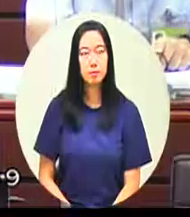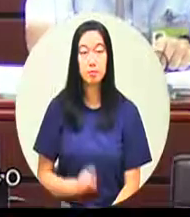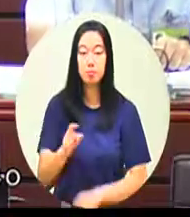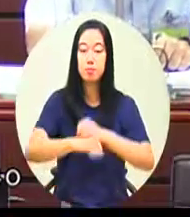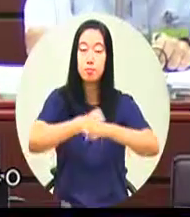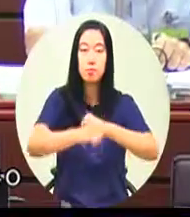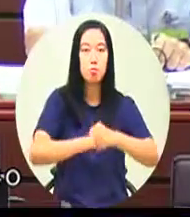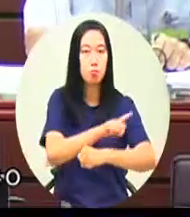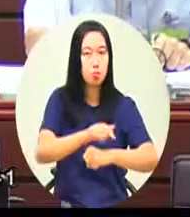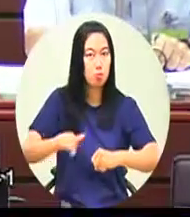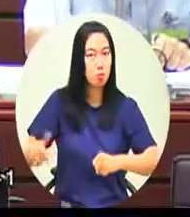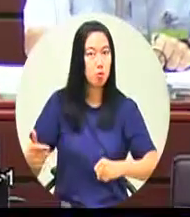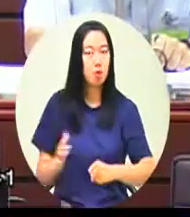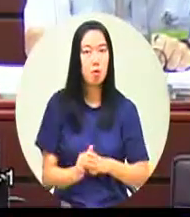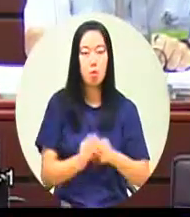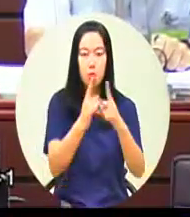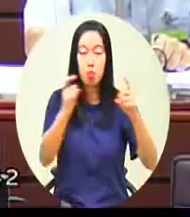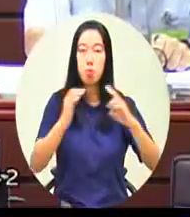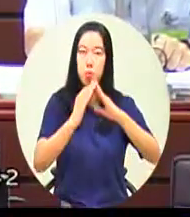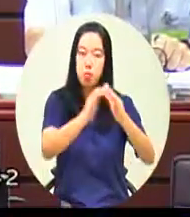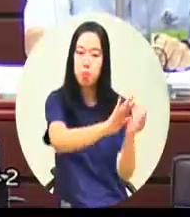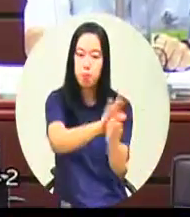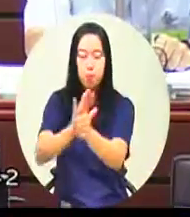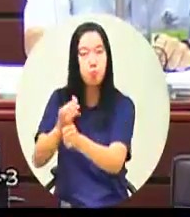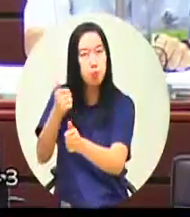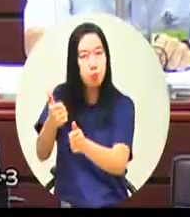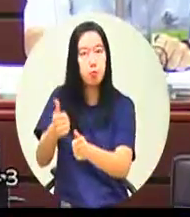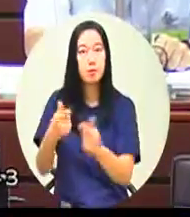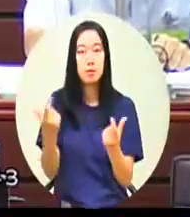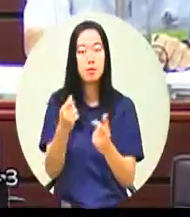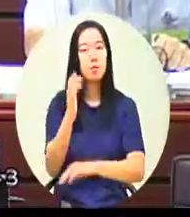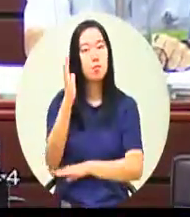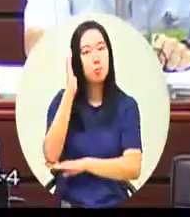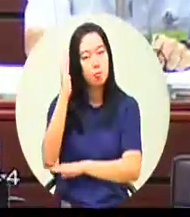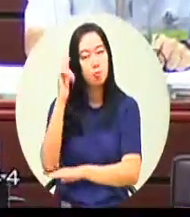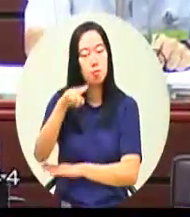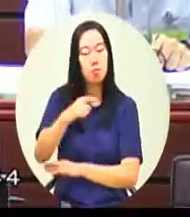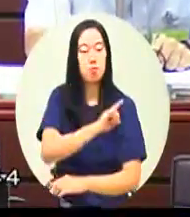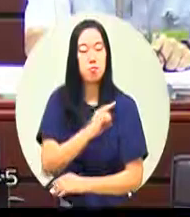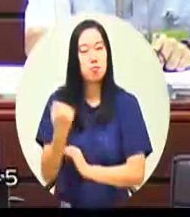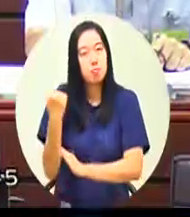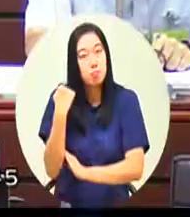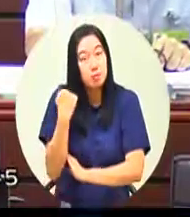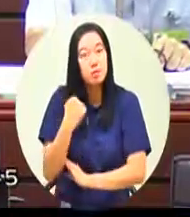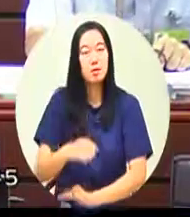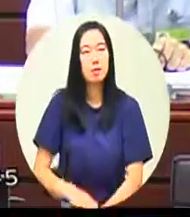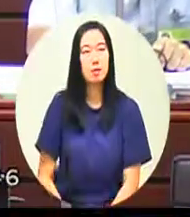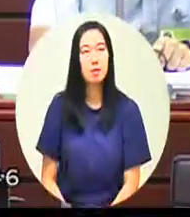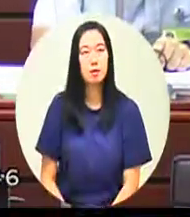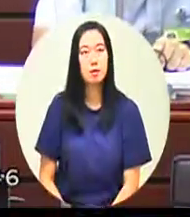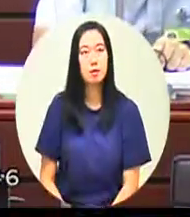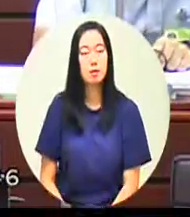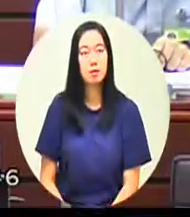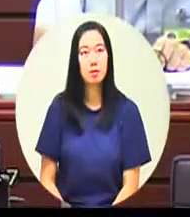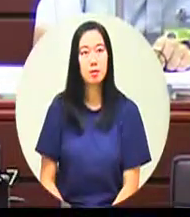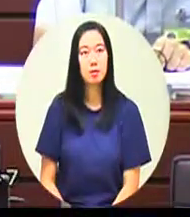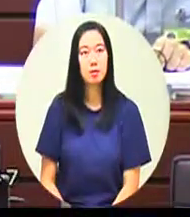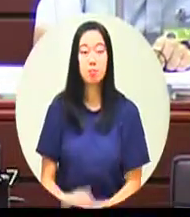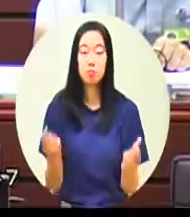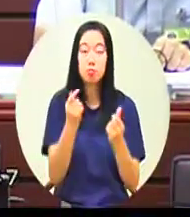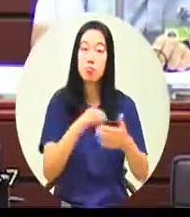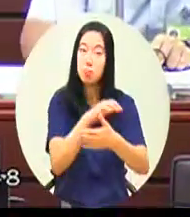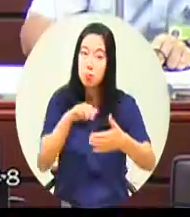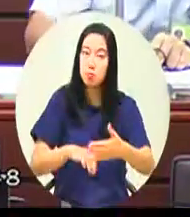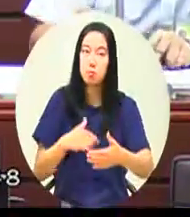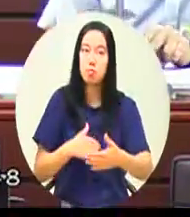呢，我们友善的城市呢，不只是公部门爱努力了吼。那么对着按就包括按含水维师公